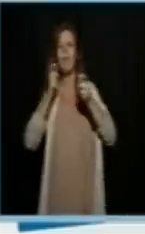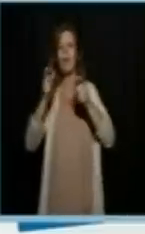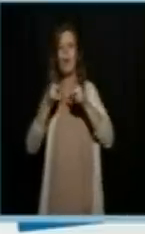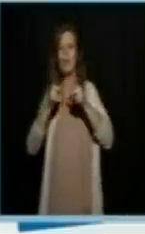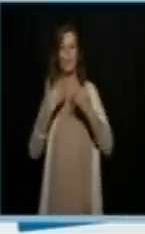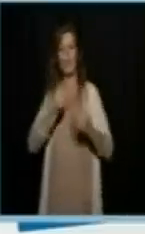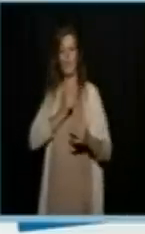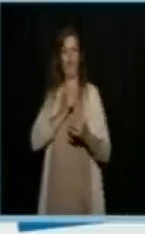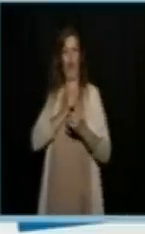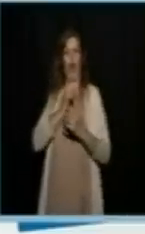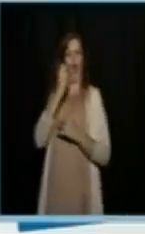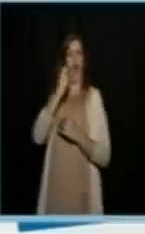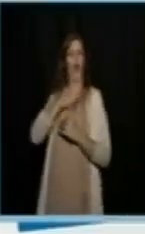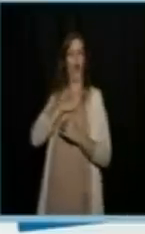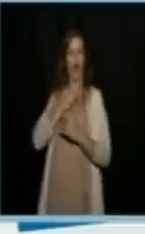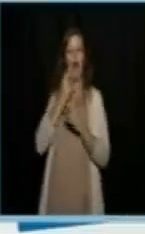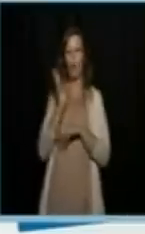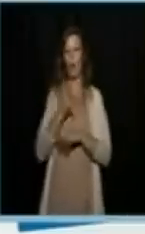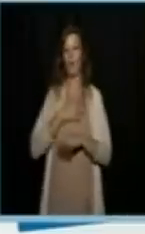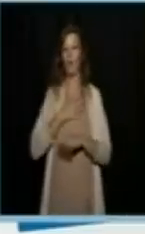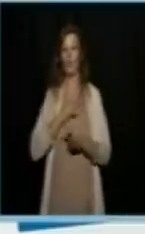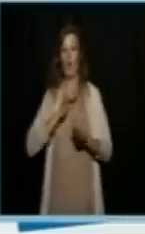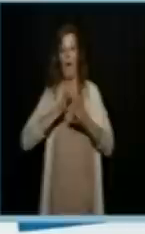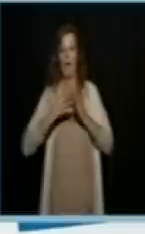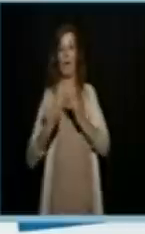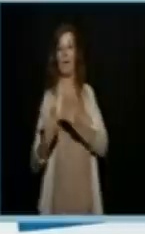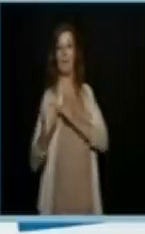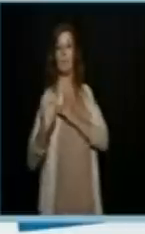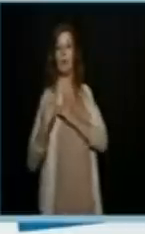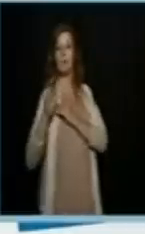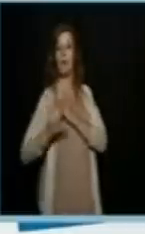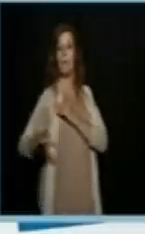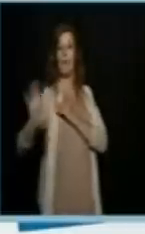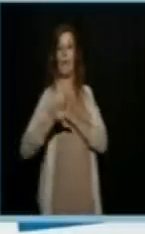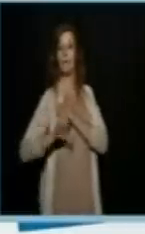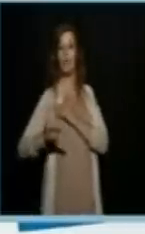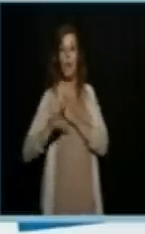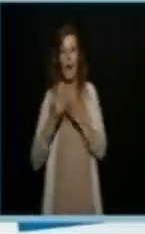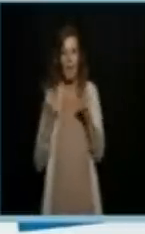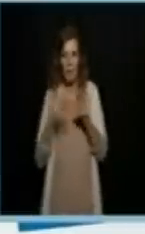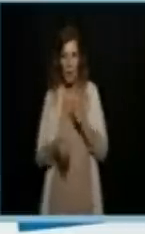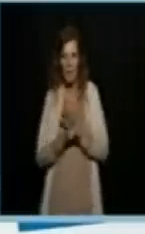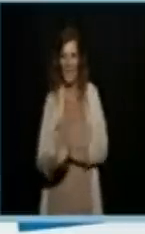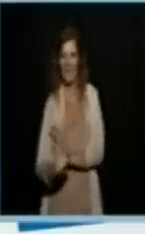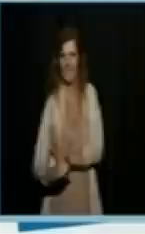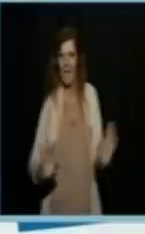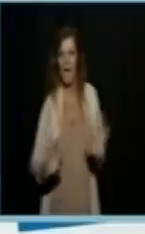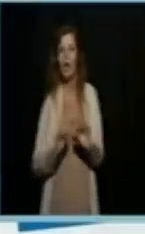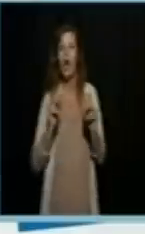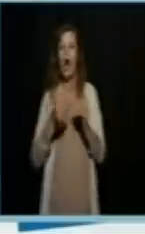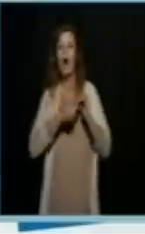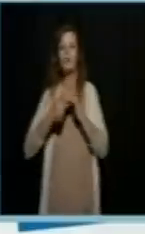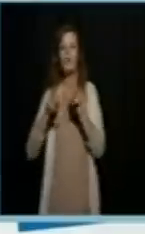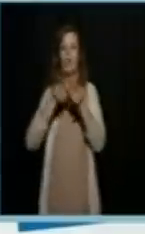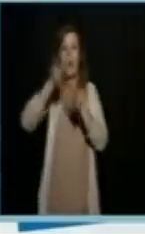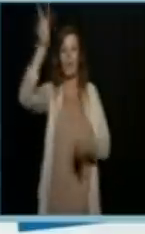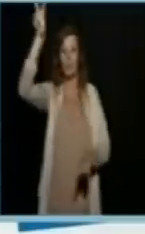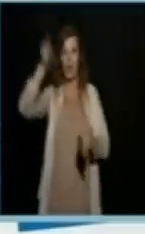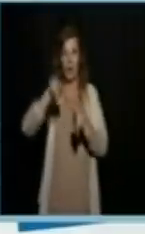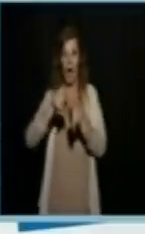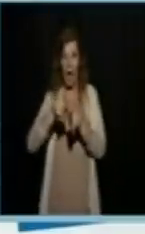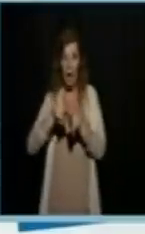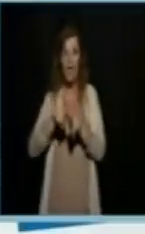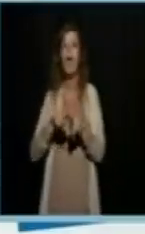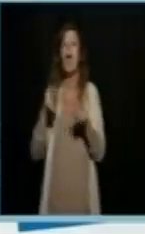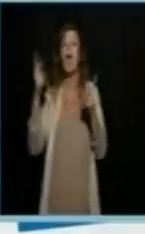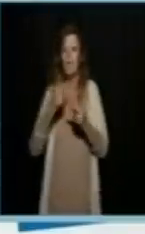a 14 anni responsabile regionale, dal nulla, di una grande associazione nazionale e presentai un progetto al comune, a